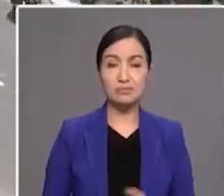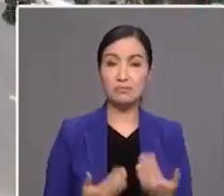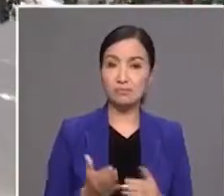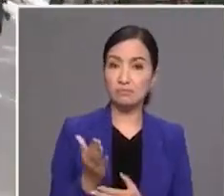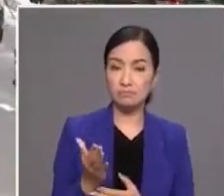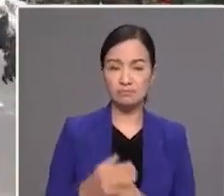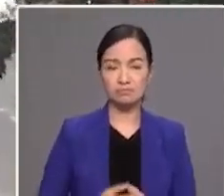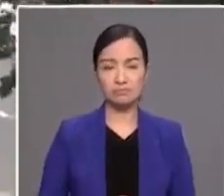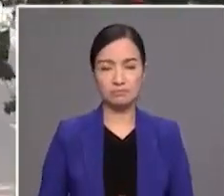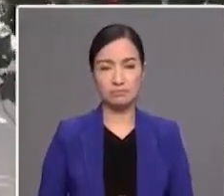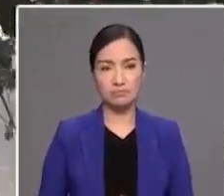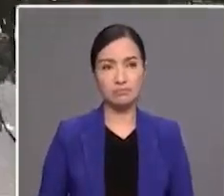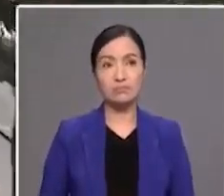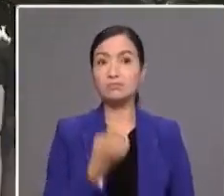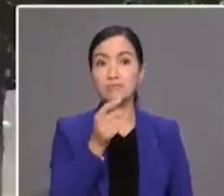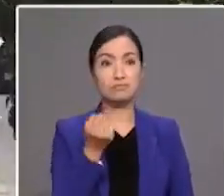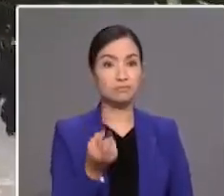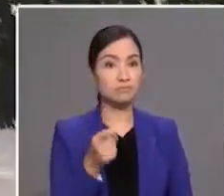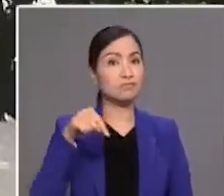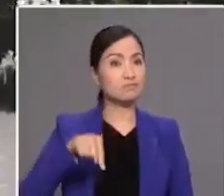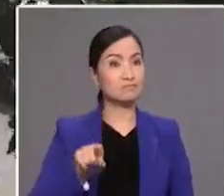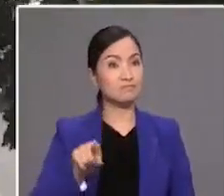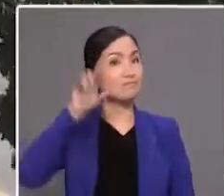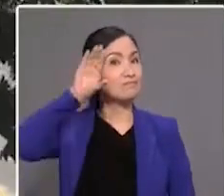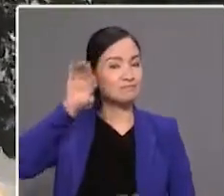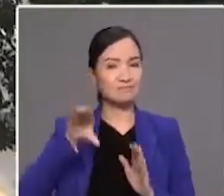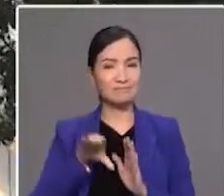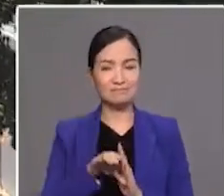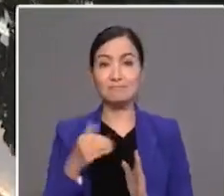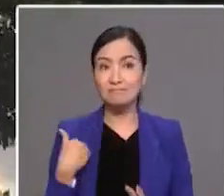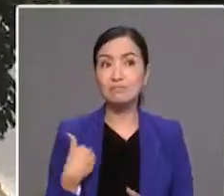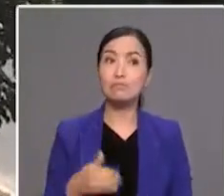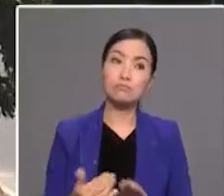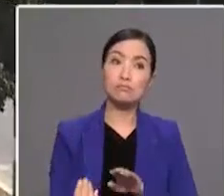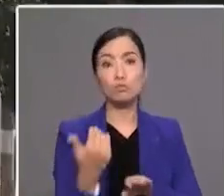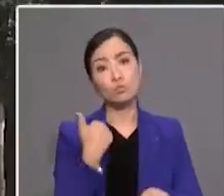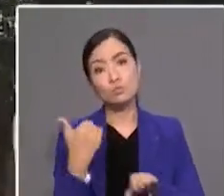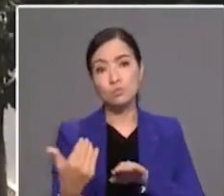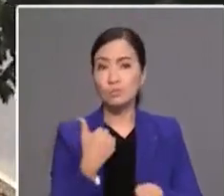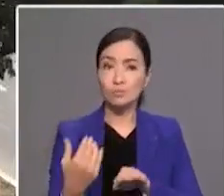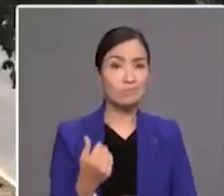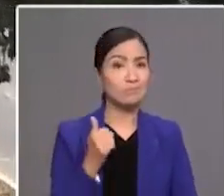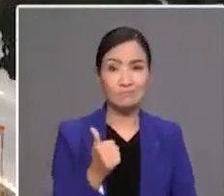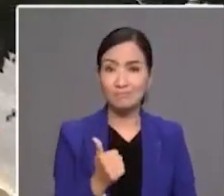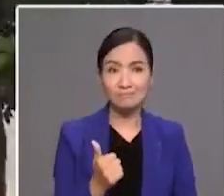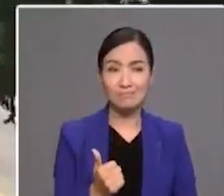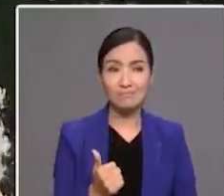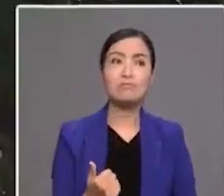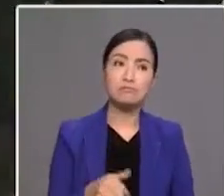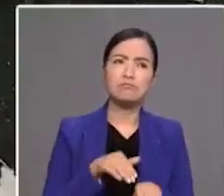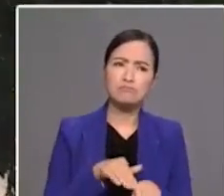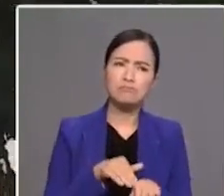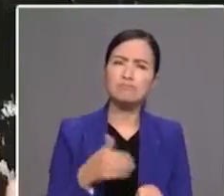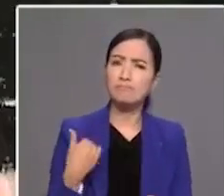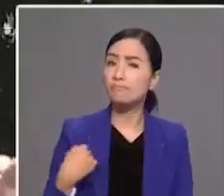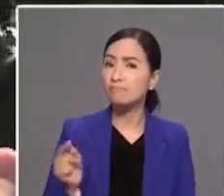ค่ะคุณเจษดาคุณวรรณสิริคะที่เห็นสดๆณขณะนี้นะคะภาพก็มีการจราจรที่คล่องตัวอย่างเห็นได้ชัดนะคะอาจจะมีรถติดสะส